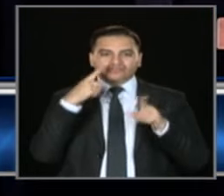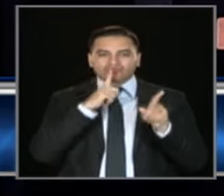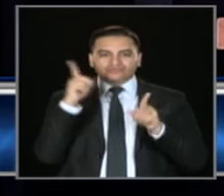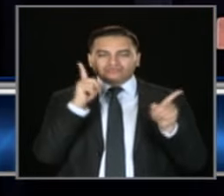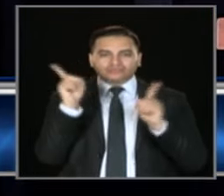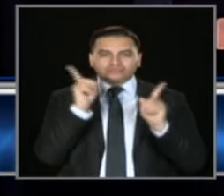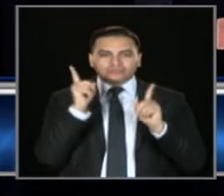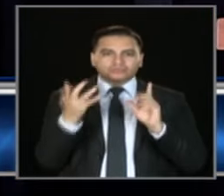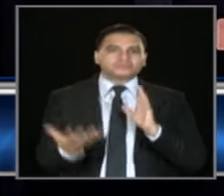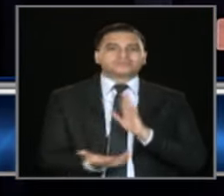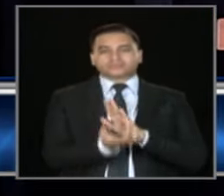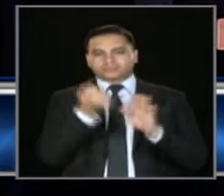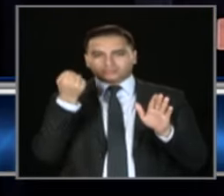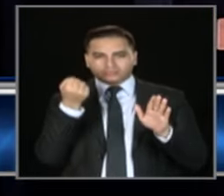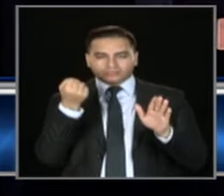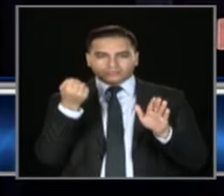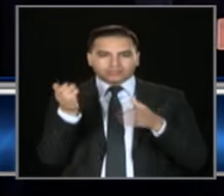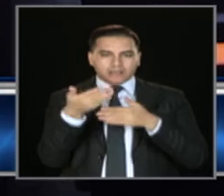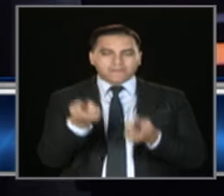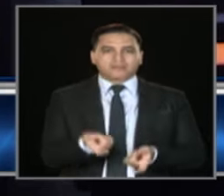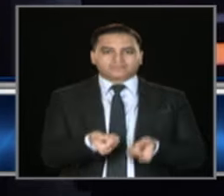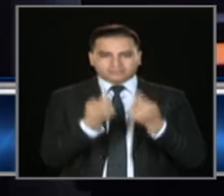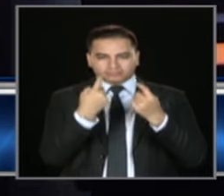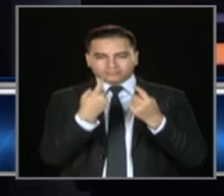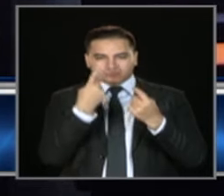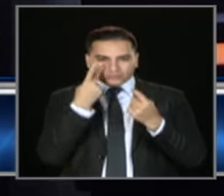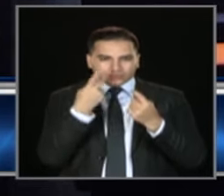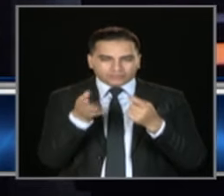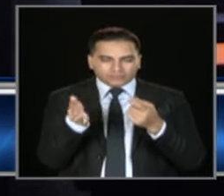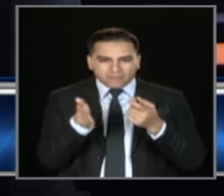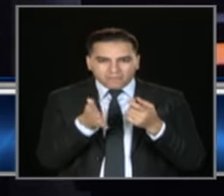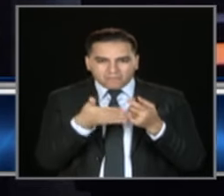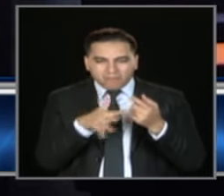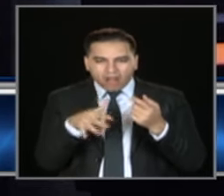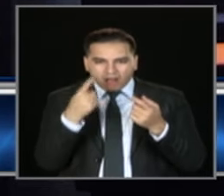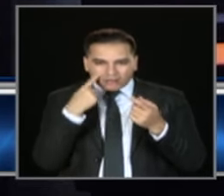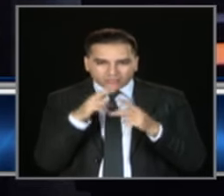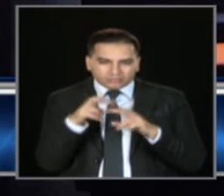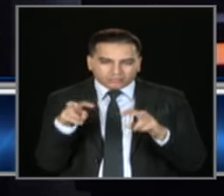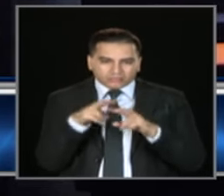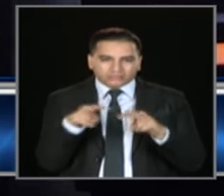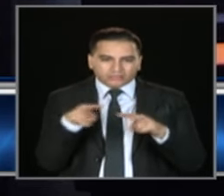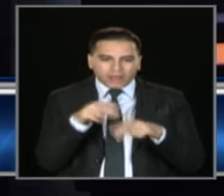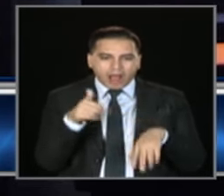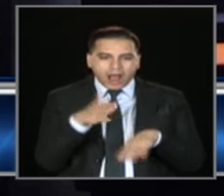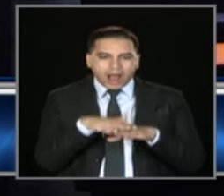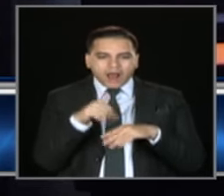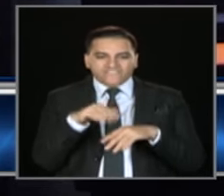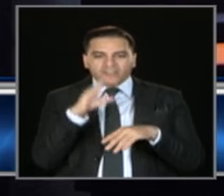تم اصطيادها عند مصب نهر تشالومنا على الساحل الشرقي للدولة دي.